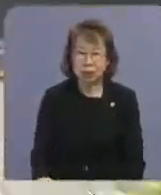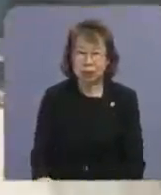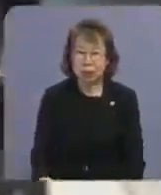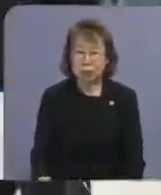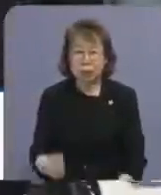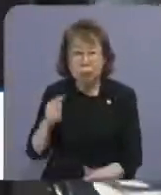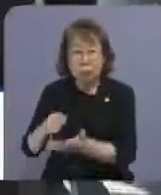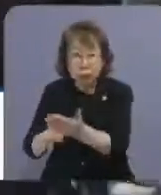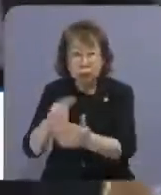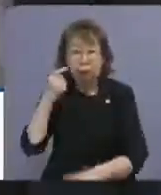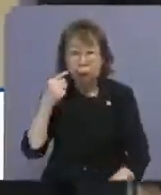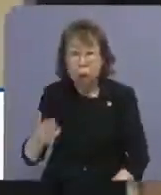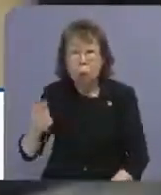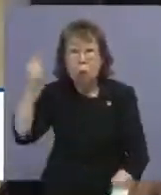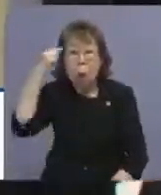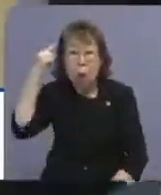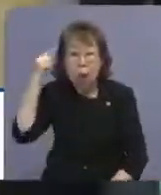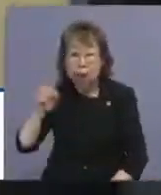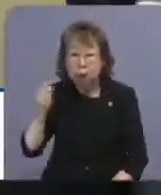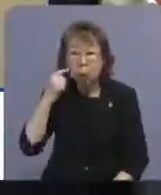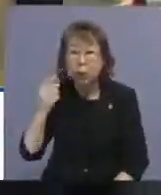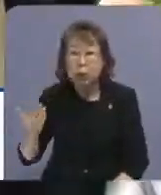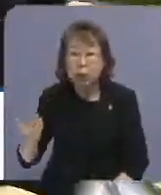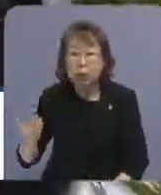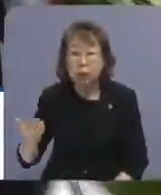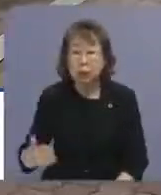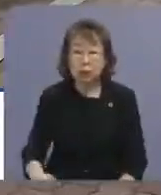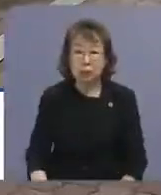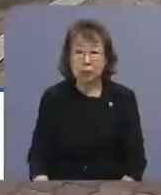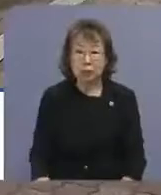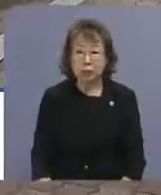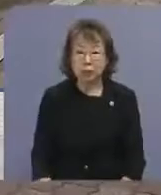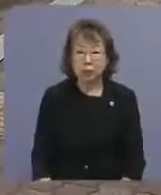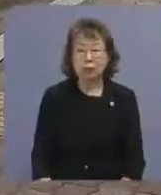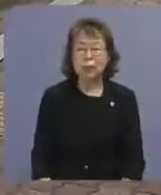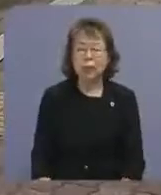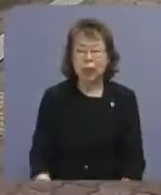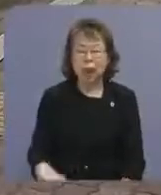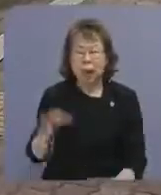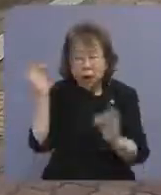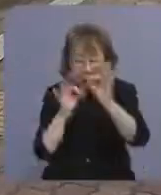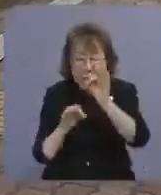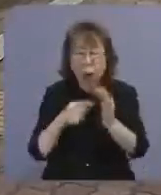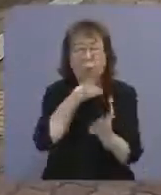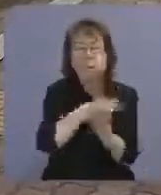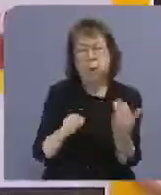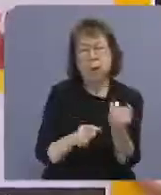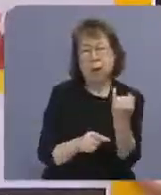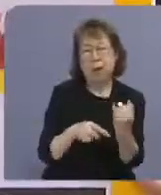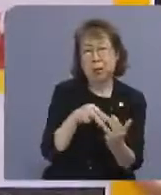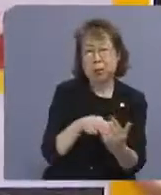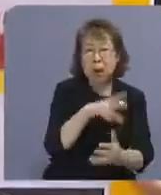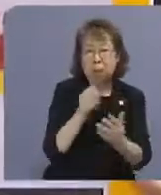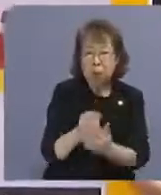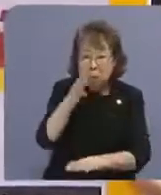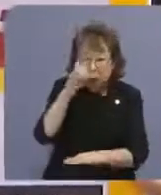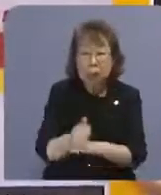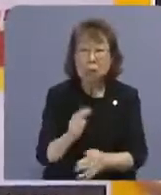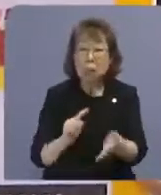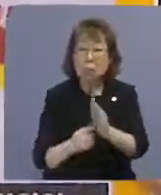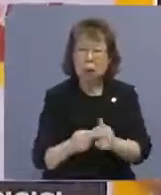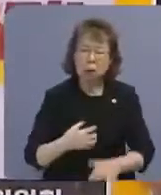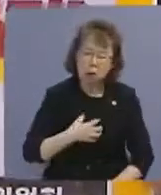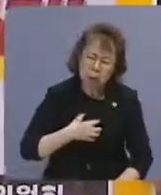조사 신청하셨다고 하셨는데 그럼 어떤 이유인지 한번 알 수 있겠습니까? 앞서 사건의 피해자는 결심 공판 전 최후 진술 공개로